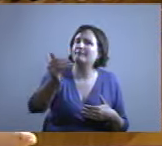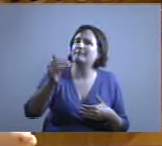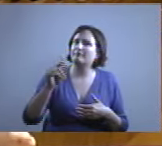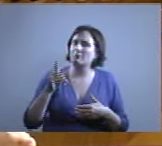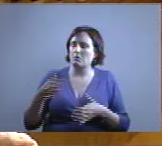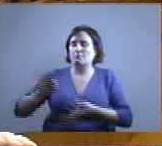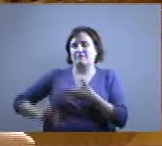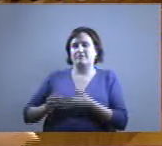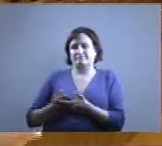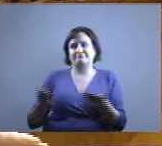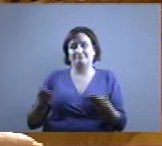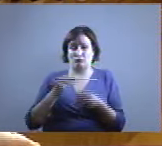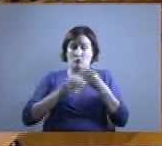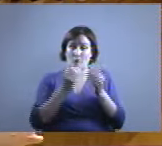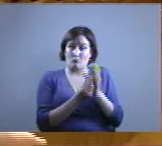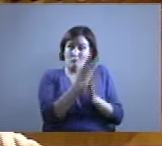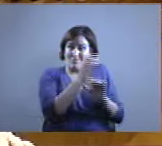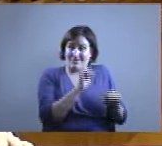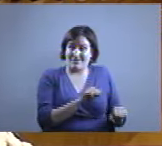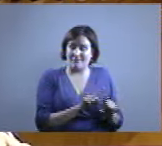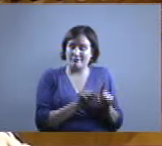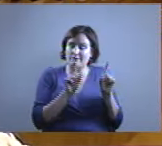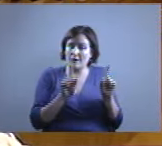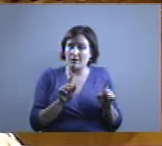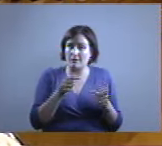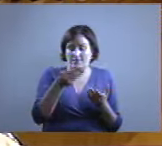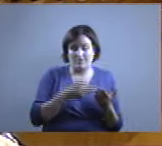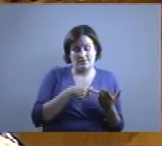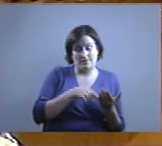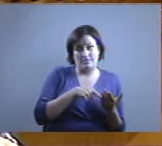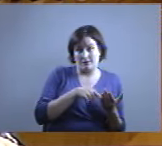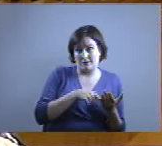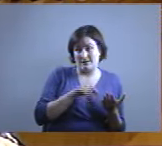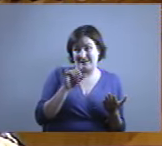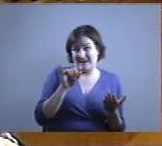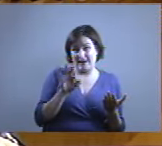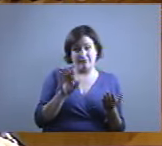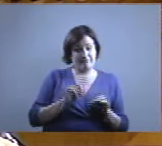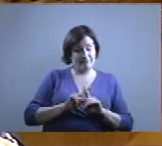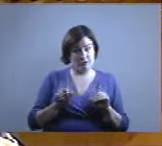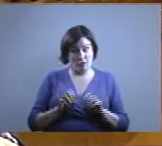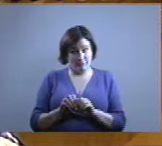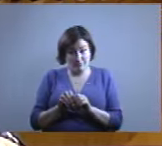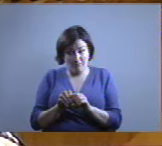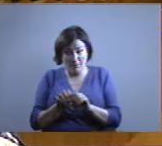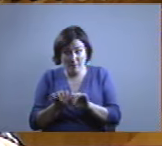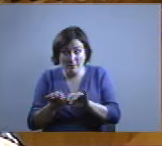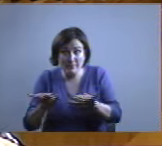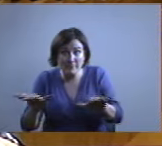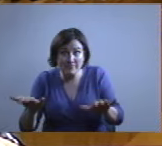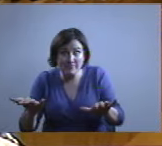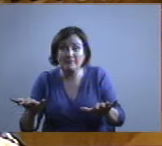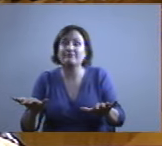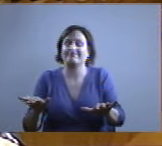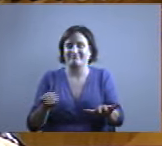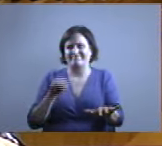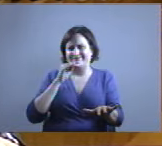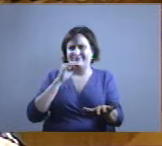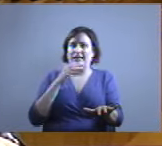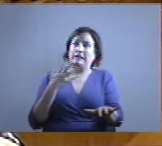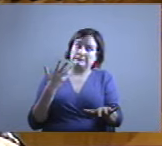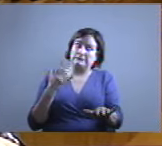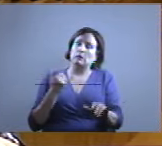wet, indien dit nie met die nodige oorleg toegepas word nie, kan ook bydra tot 'n baie groot verlies aan kundige arbeid